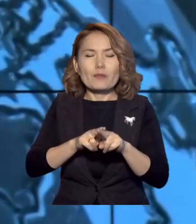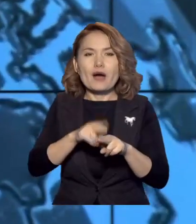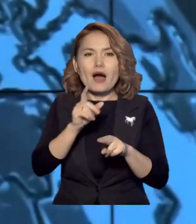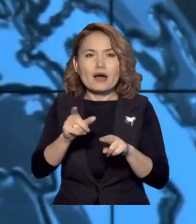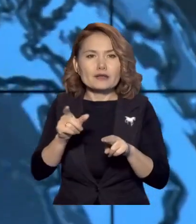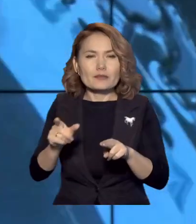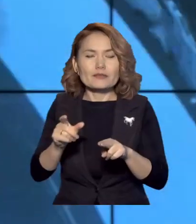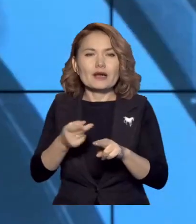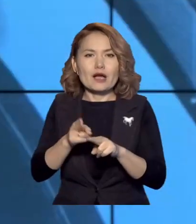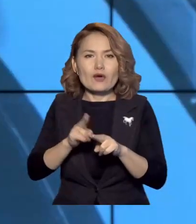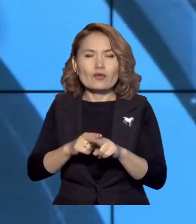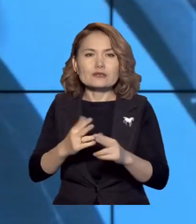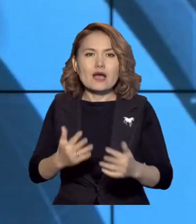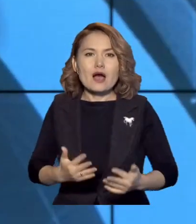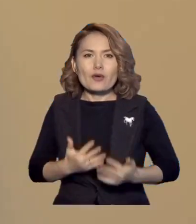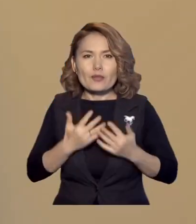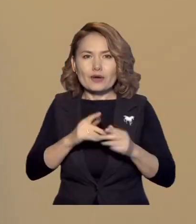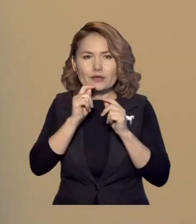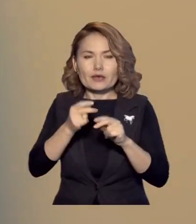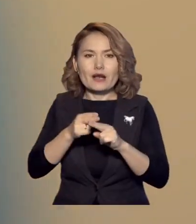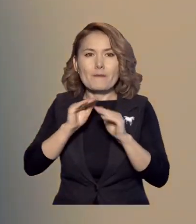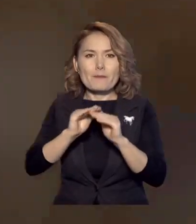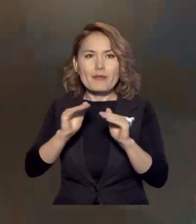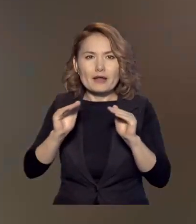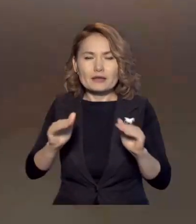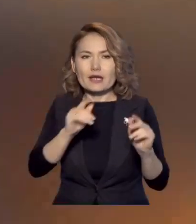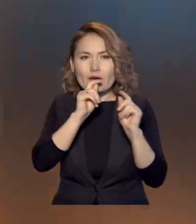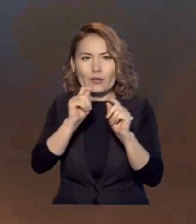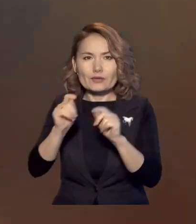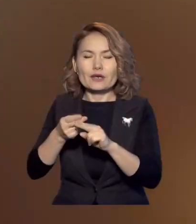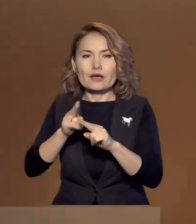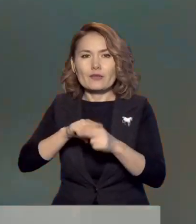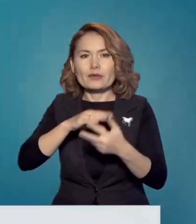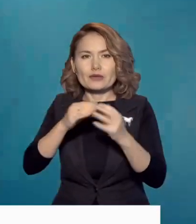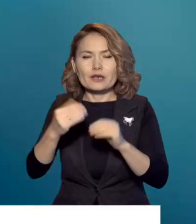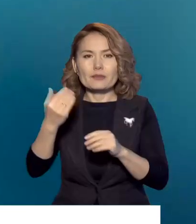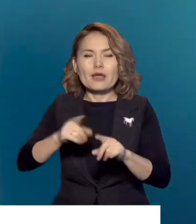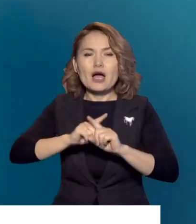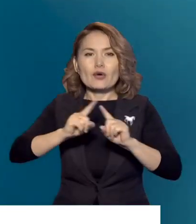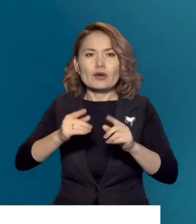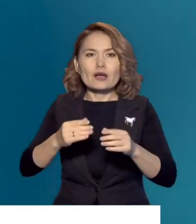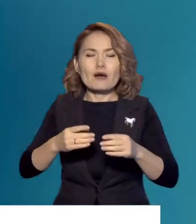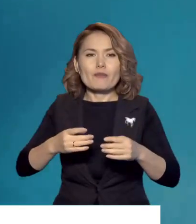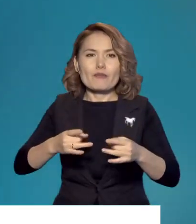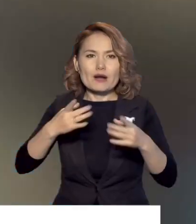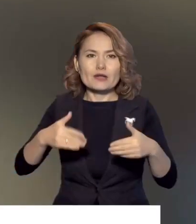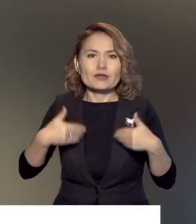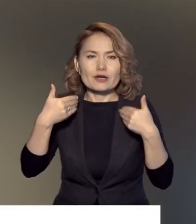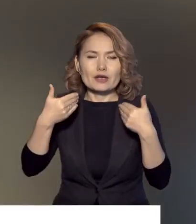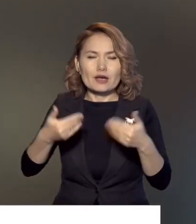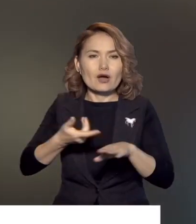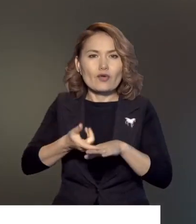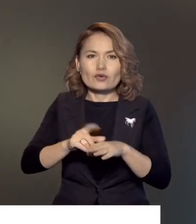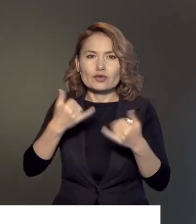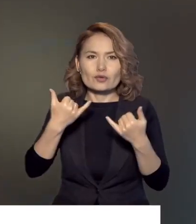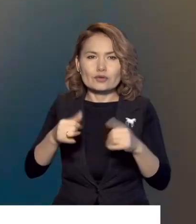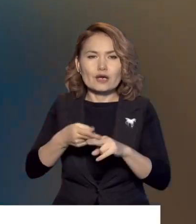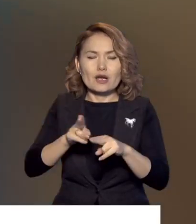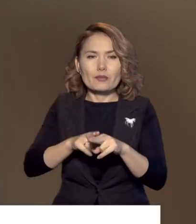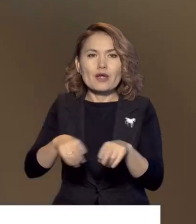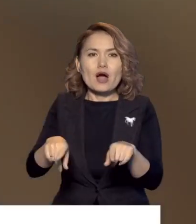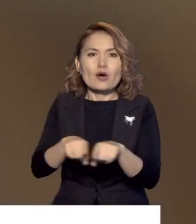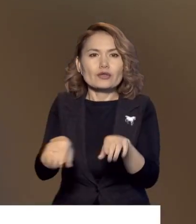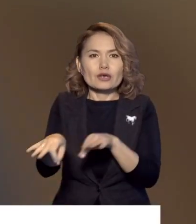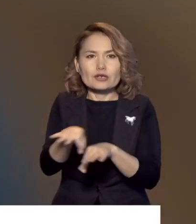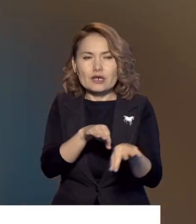көтереді. Альпинист Аяз ата балаларға тосын сый жасап жүр. Қайратбек Тұрғанжановтың ерекше құттықтауы жұртшылықты тәнті еткен. Ол мұндай жоба